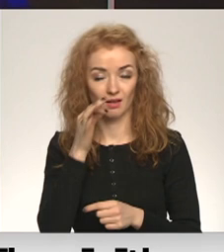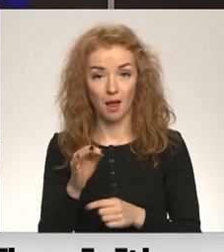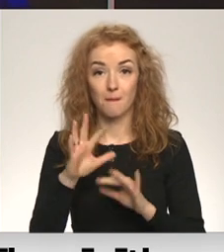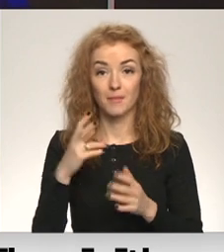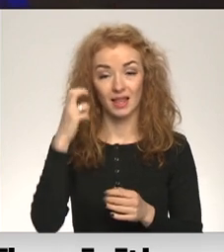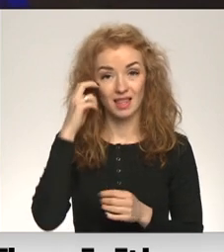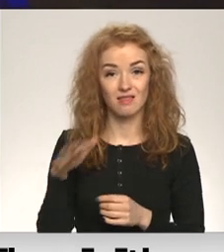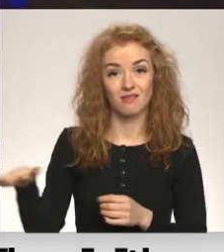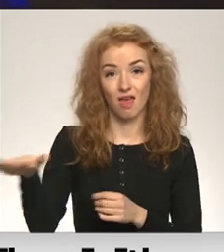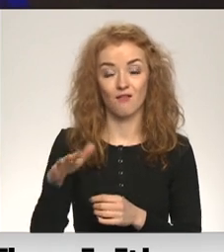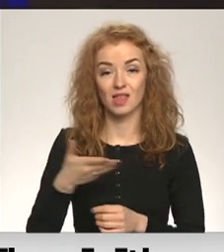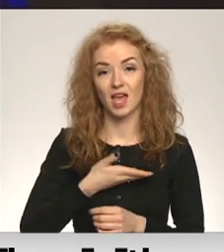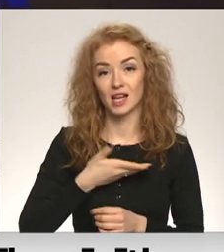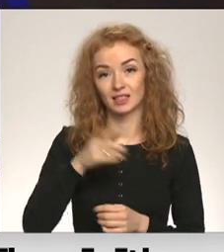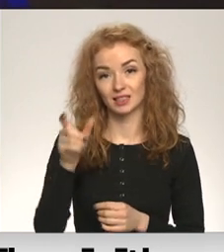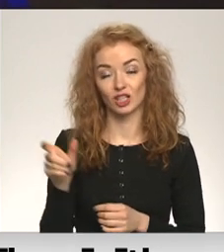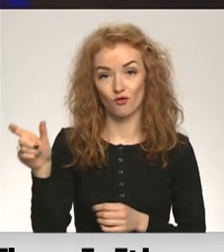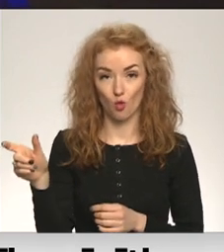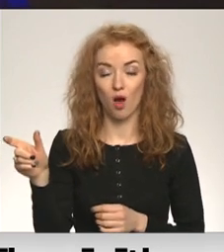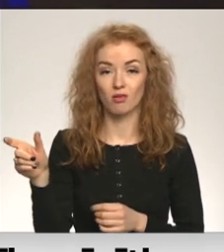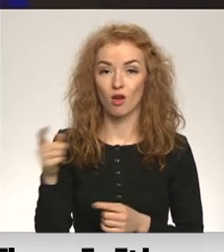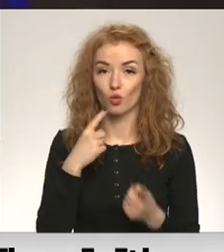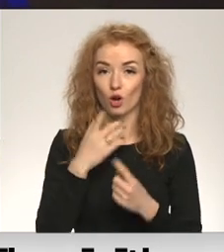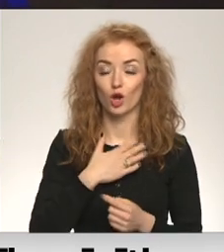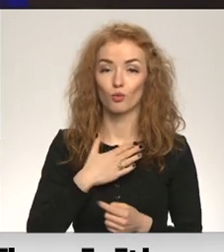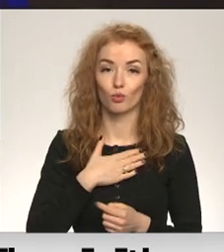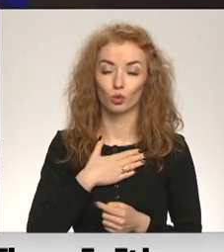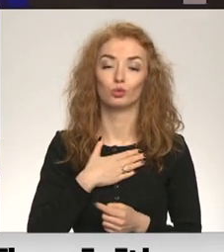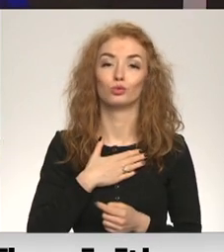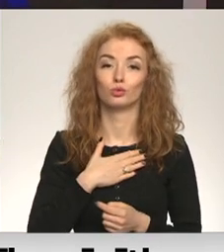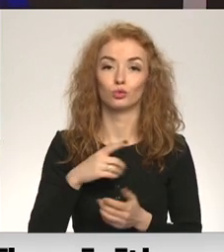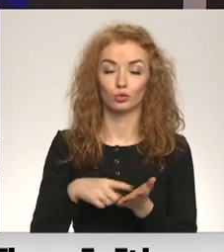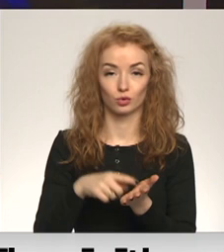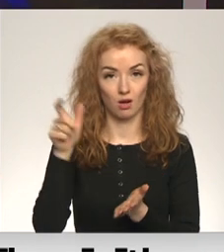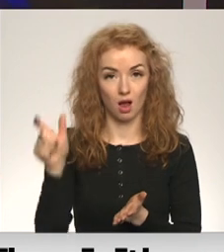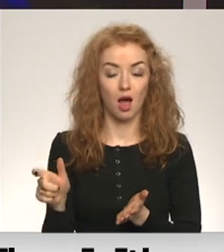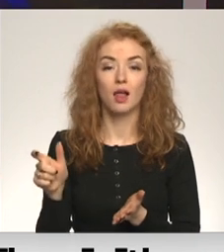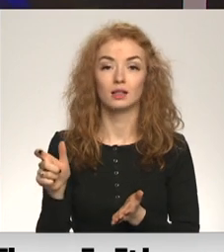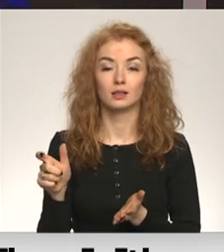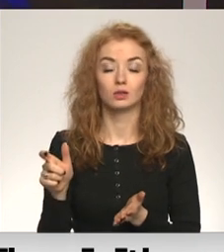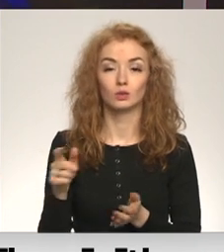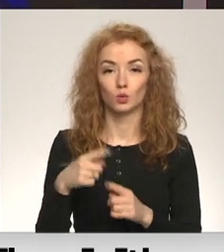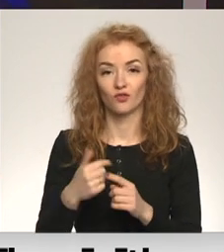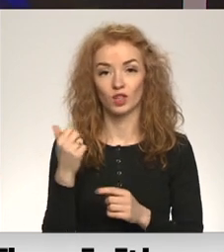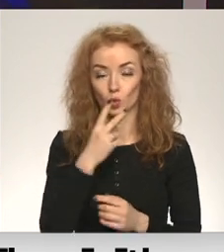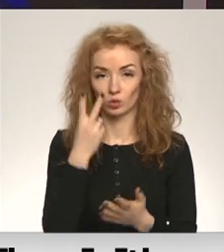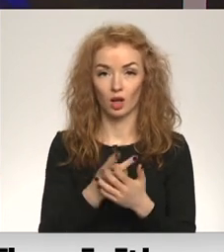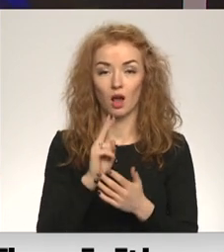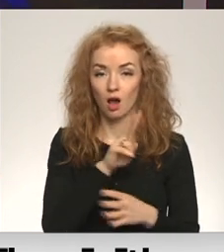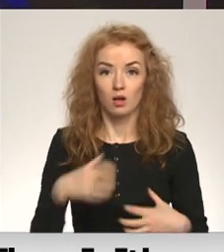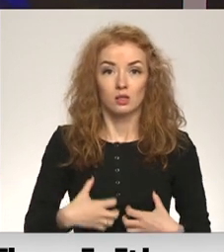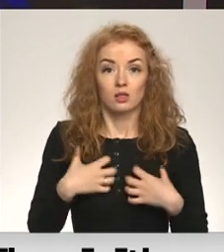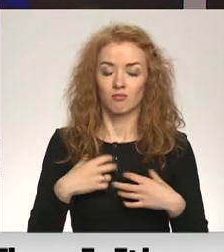Kijevas iedzīvotāji, ar kuriem šodien aprunājās mūsu speciāla korespondents Ukrainas galvaspilsētā Gins Amoliņš, uzskata, ka krišana panikā